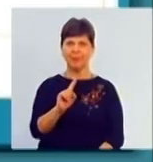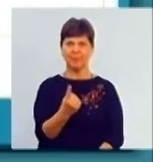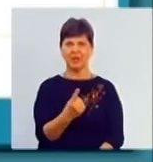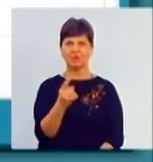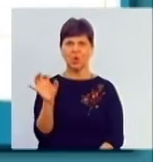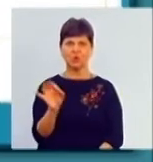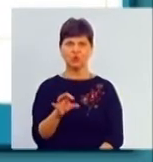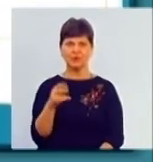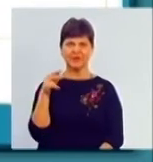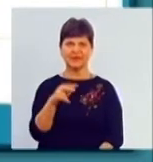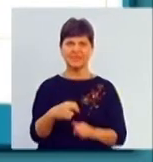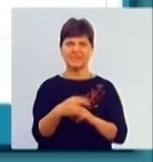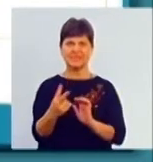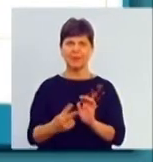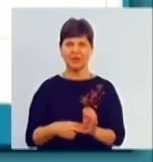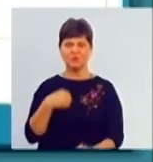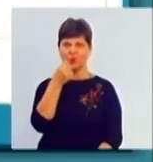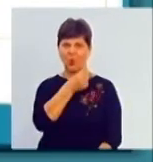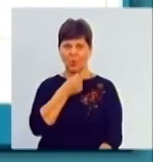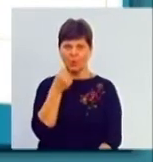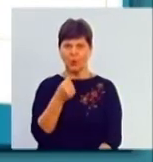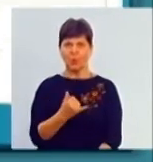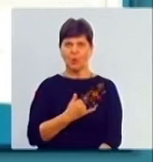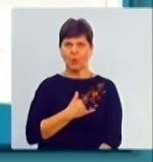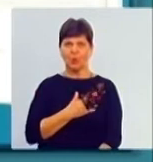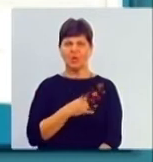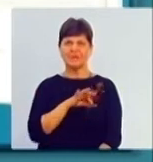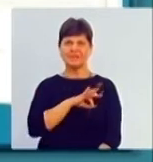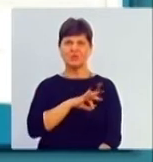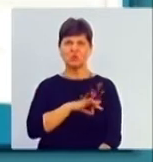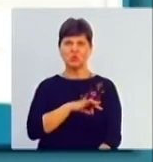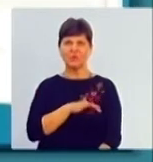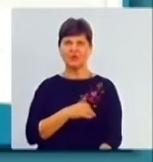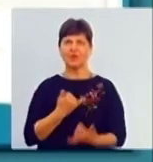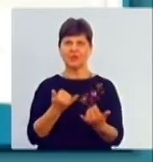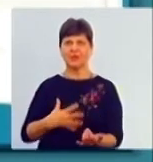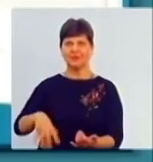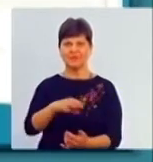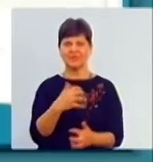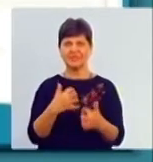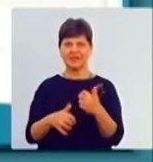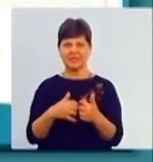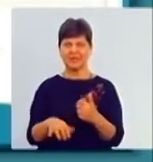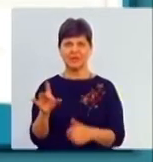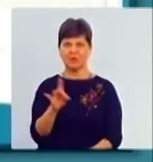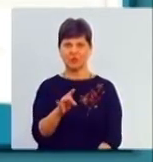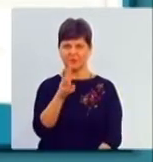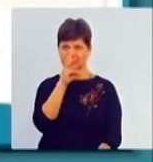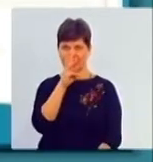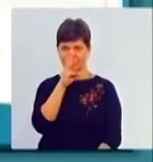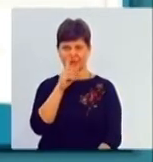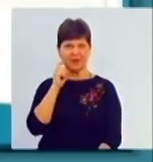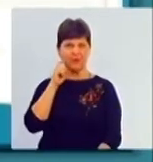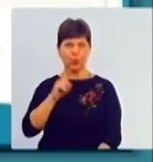1 жовтня 2017 року. У нас застосовано для всіх середній розмір заробітної плати в